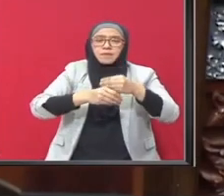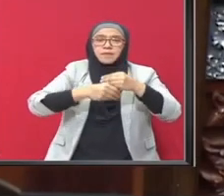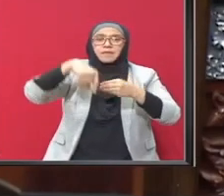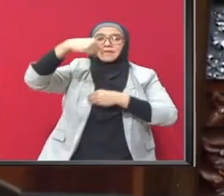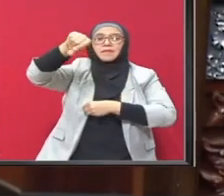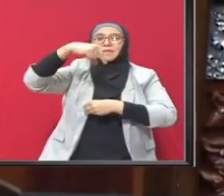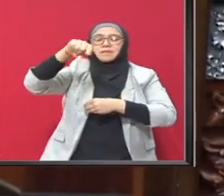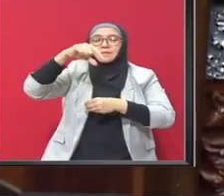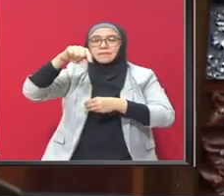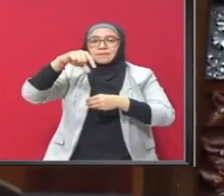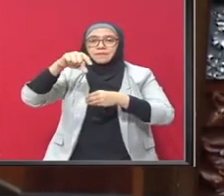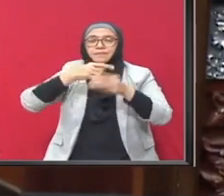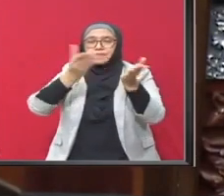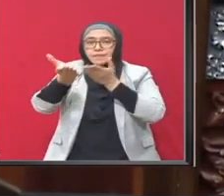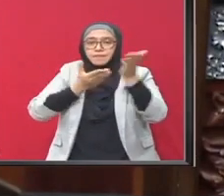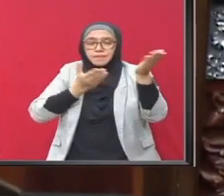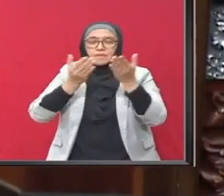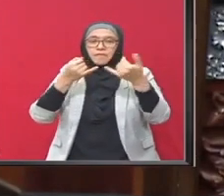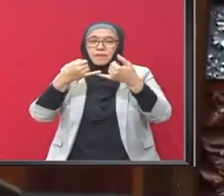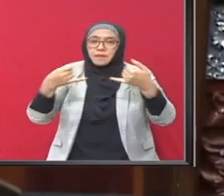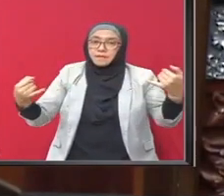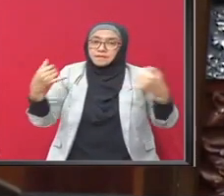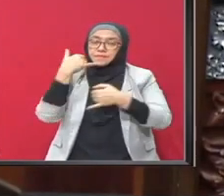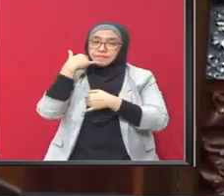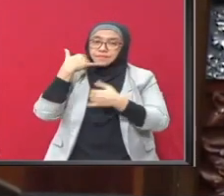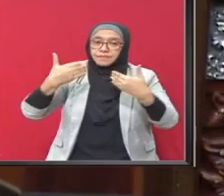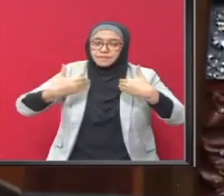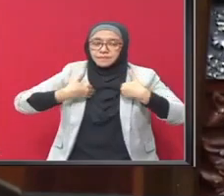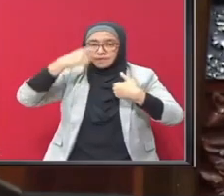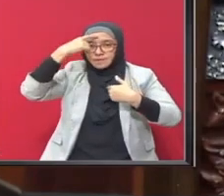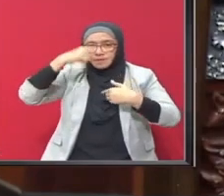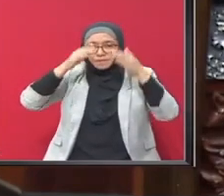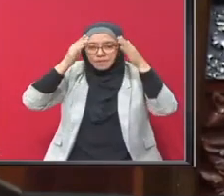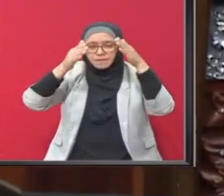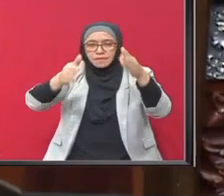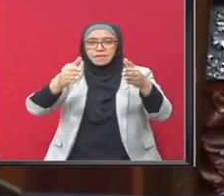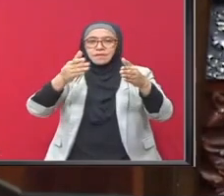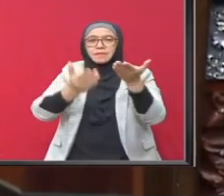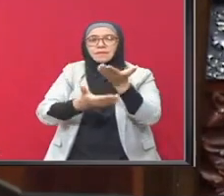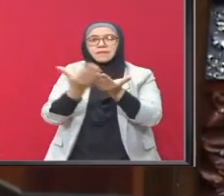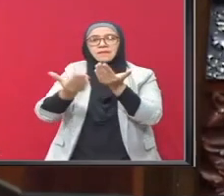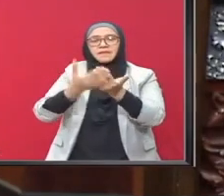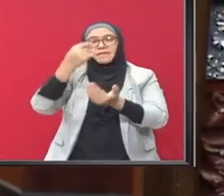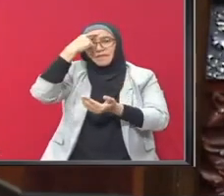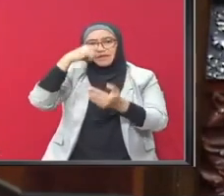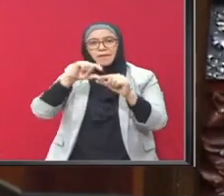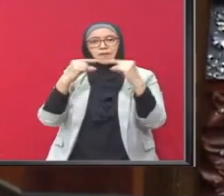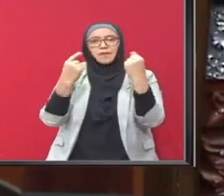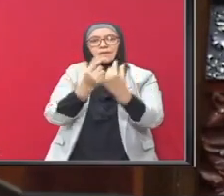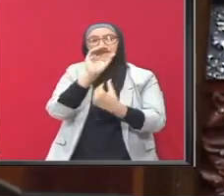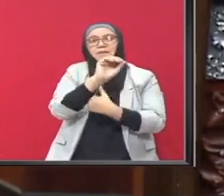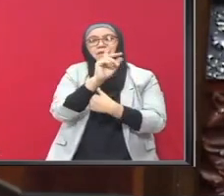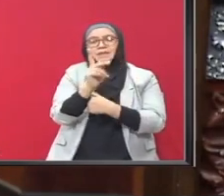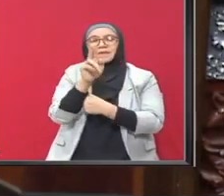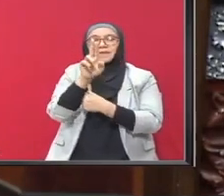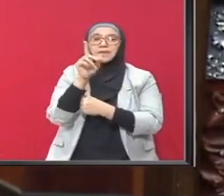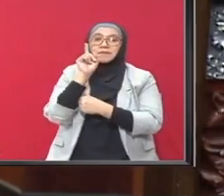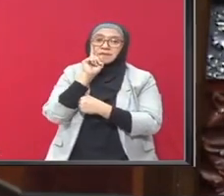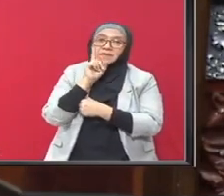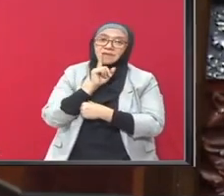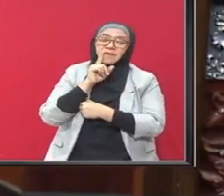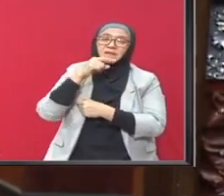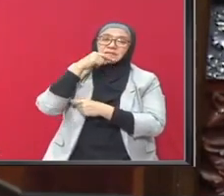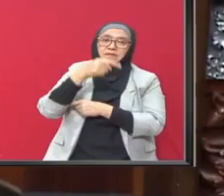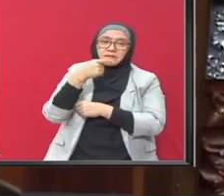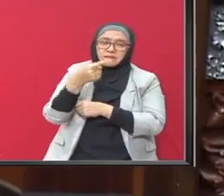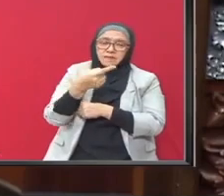Prima tantarian kasih yang sedia ada bagi memberi fokus kemudahan kepada golongan kurang upaya pendengaran pertuturan